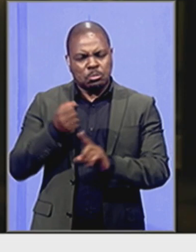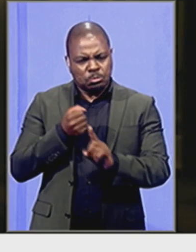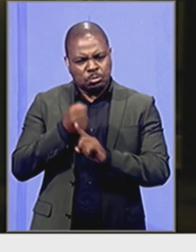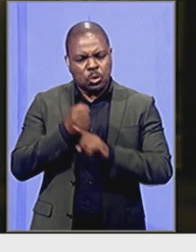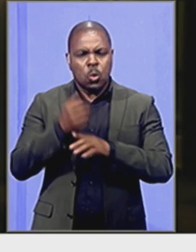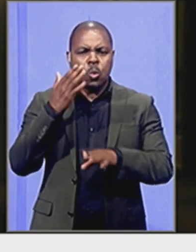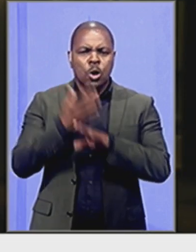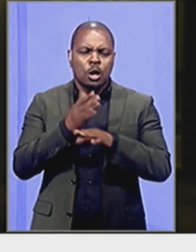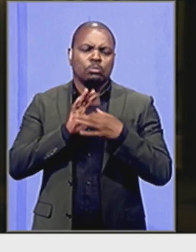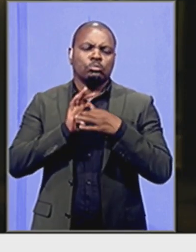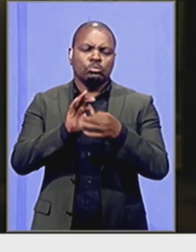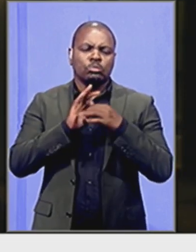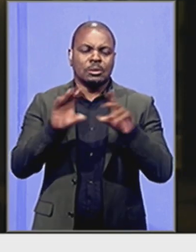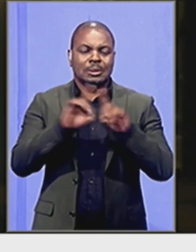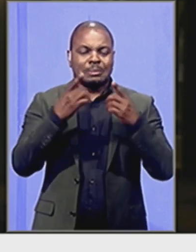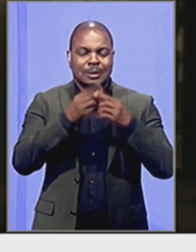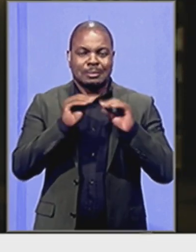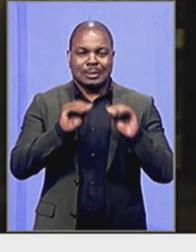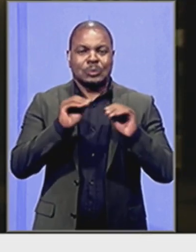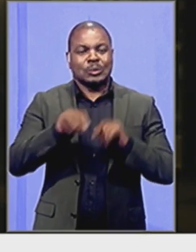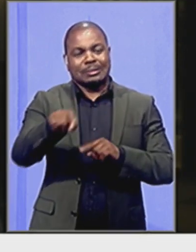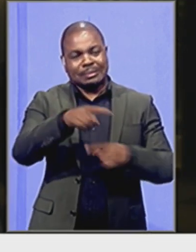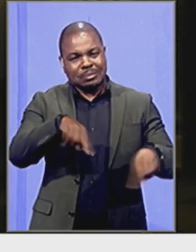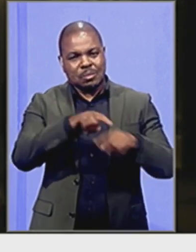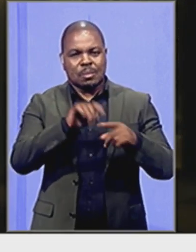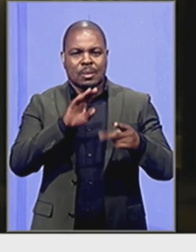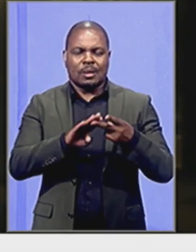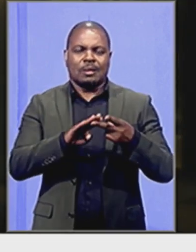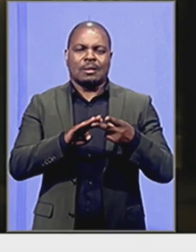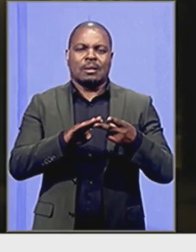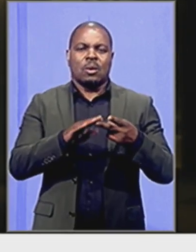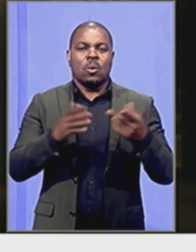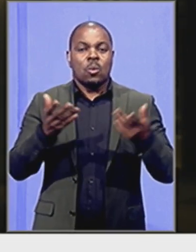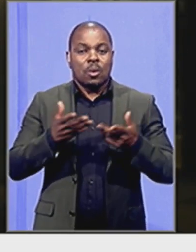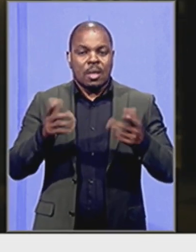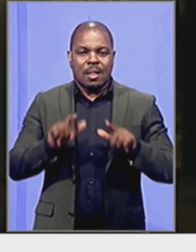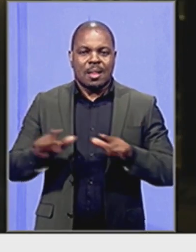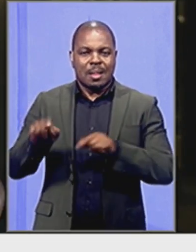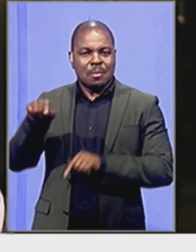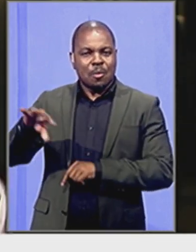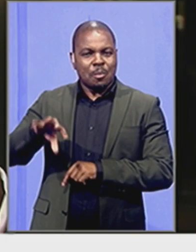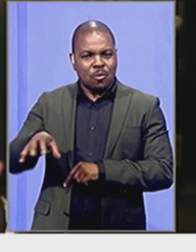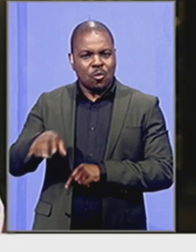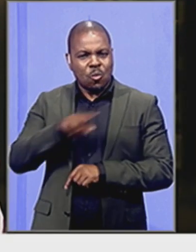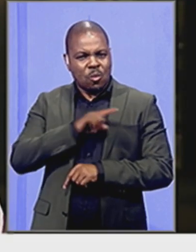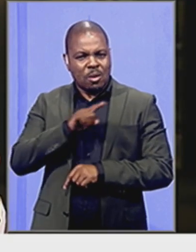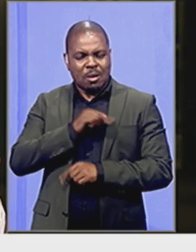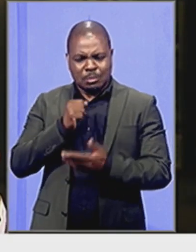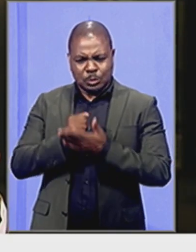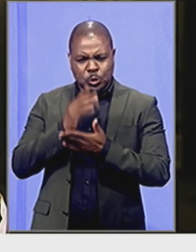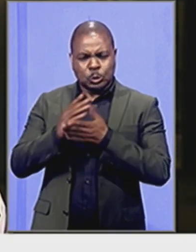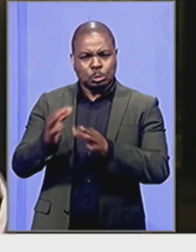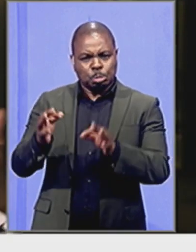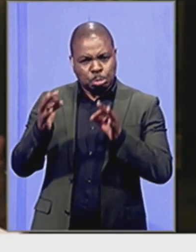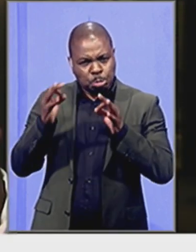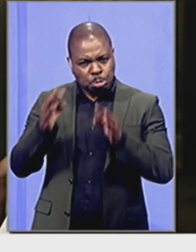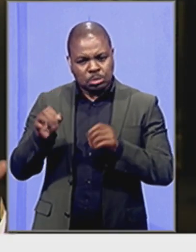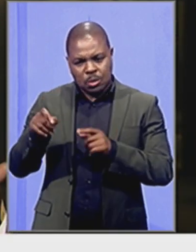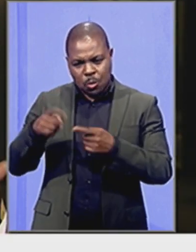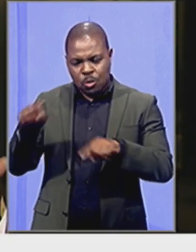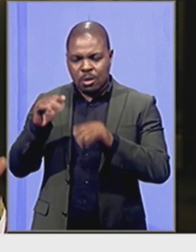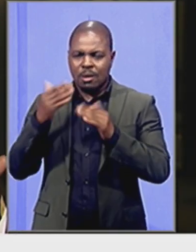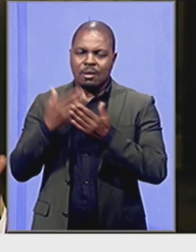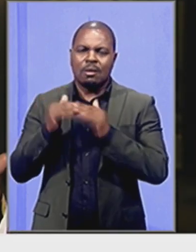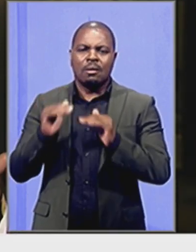berekišane le Department of Education lefapha la thuto ko Limpopo gore ba kgone gore ba tswele